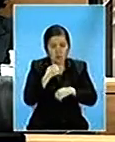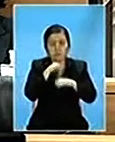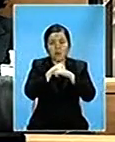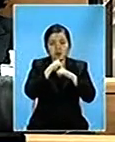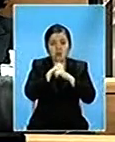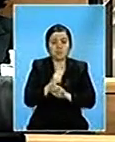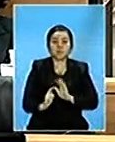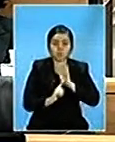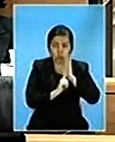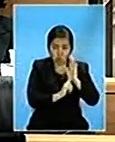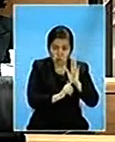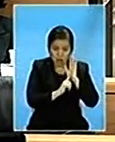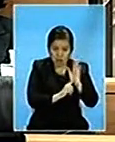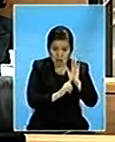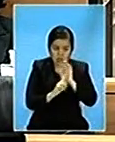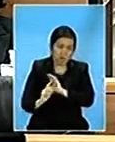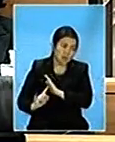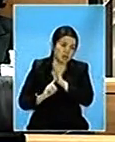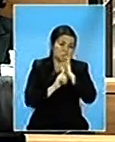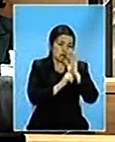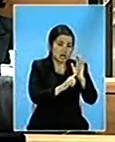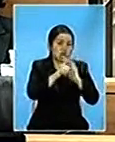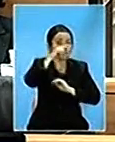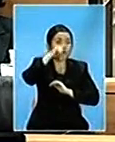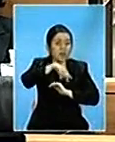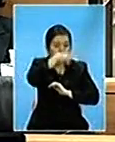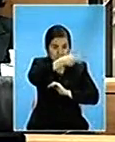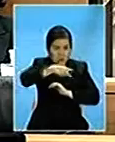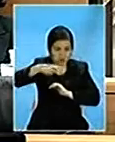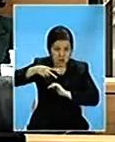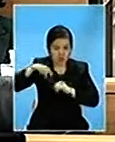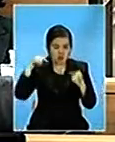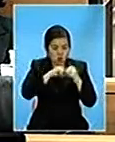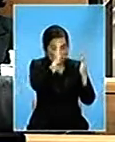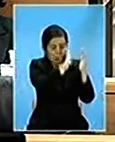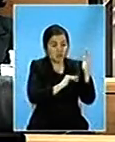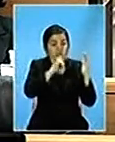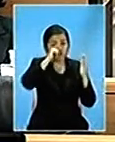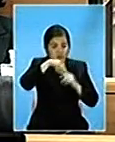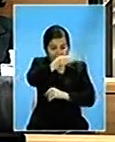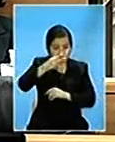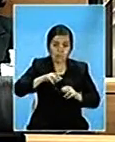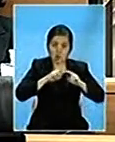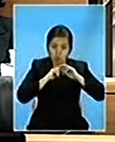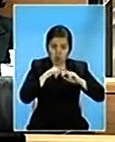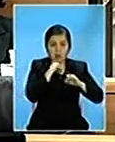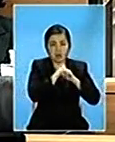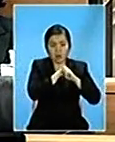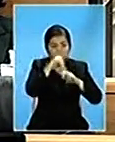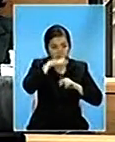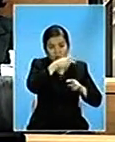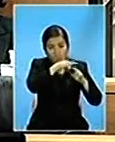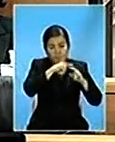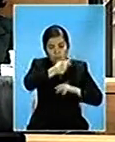ต้นแบบที่จะเสนอในความเป็นภาษาไทยเนี่ยในเมื่อชาติบ้านเมืองของเรามีภาษาเป็นของตัวเองนะคะแล้